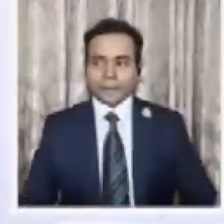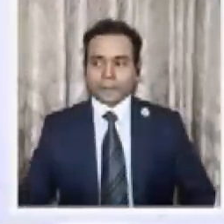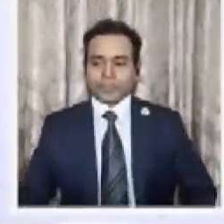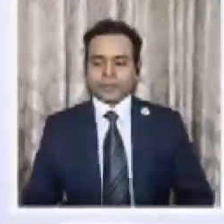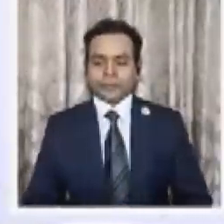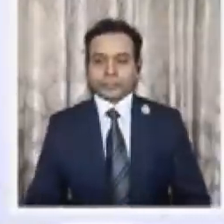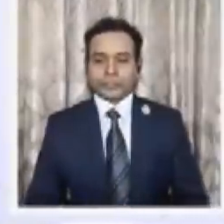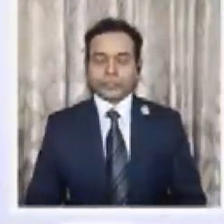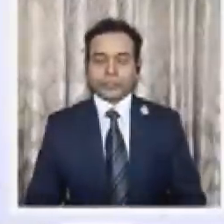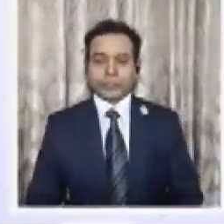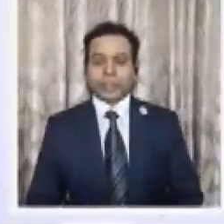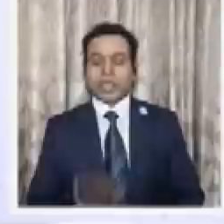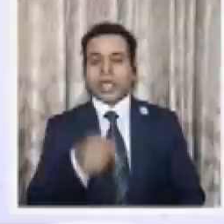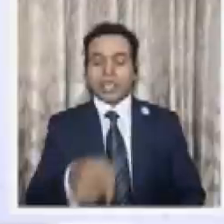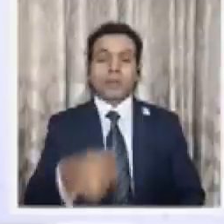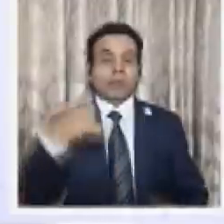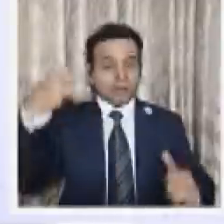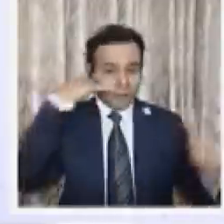59,079 জন।